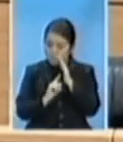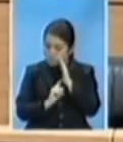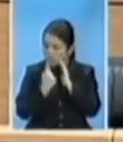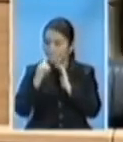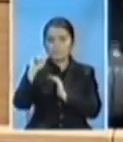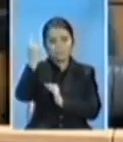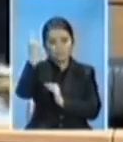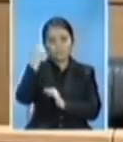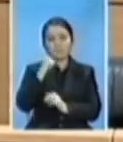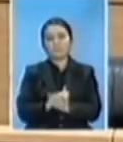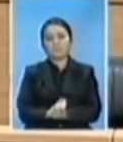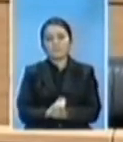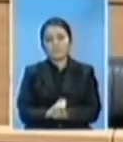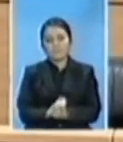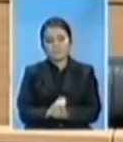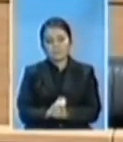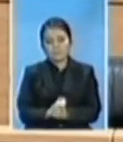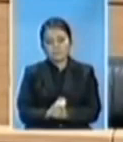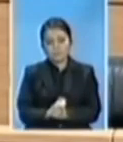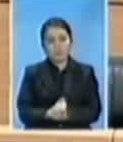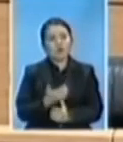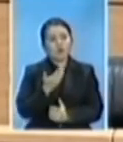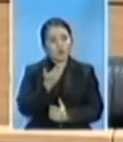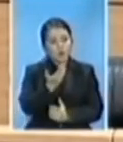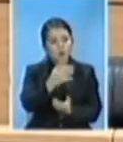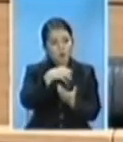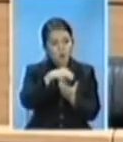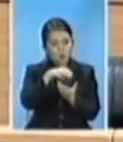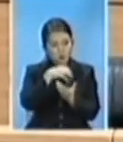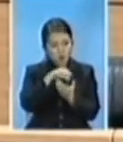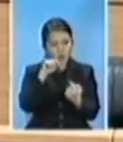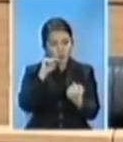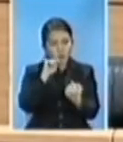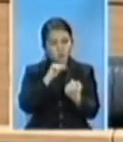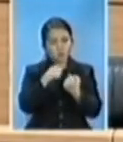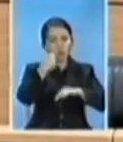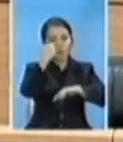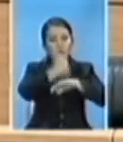าผมขอเรียนคุณเทพชัยยง